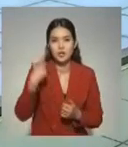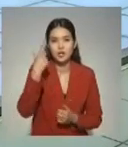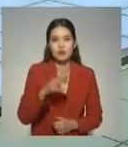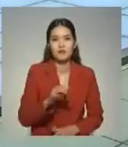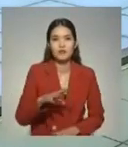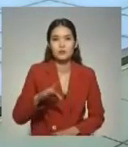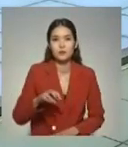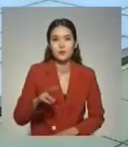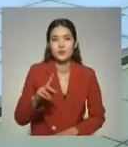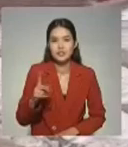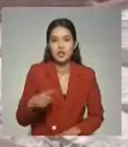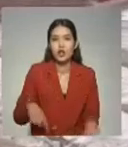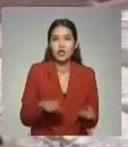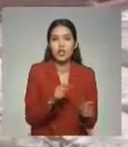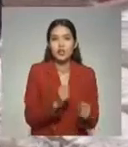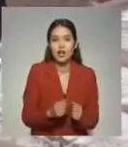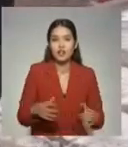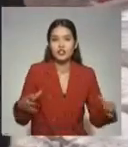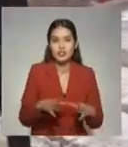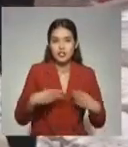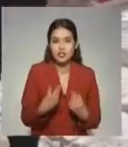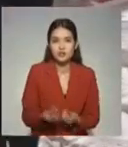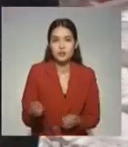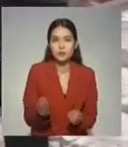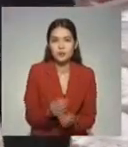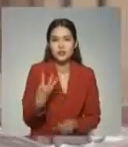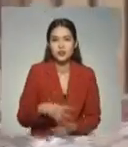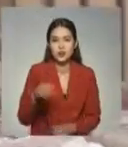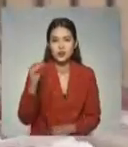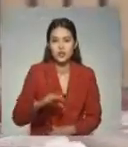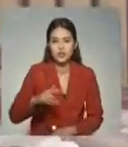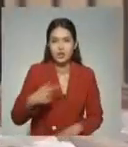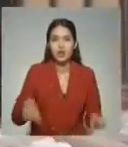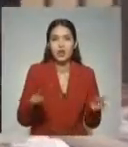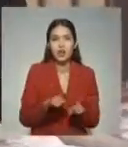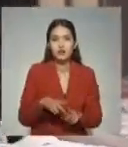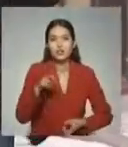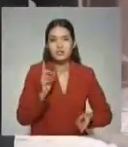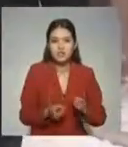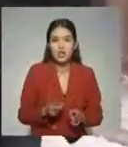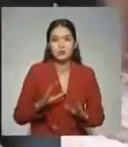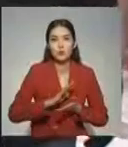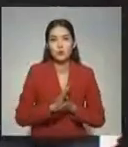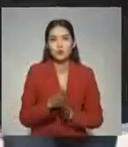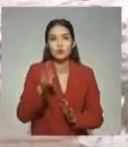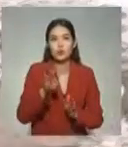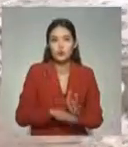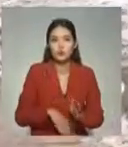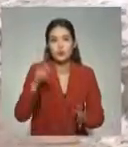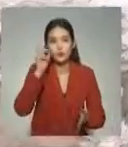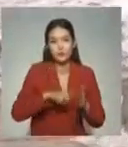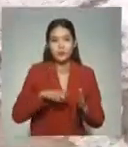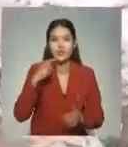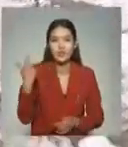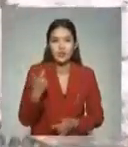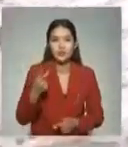сообщает Финпром.кз. То есть на каждого члена семьи приходится меньше 40 тысяч тенге. Однако на самом деле ситуация куда хуже, уверены